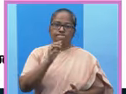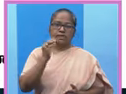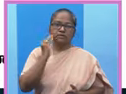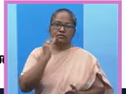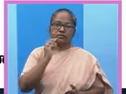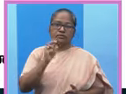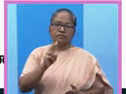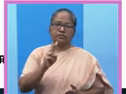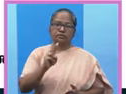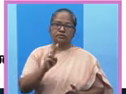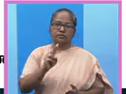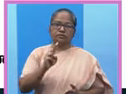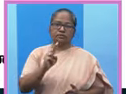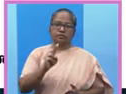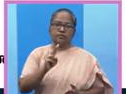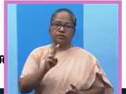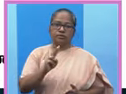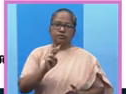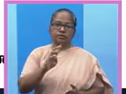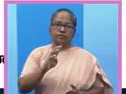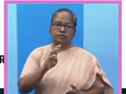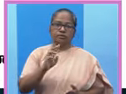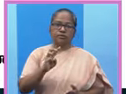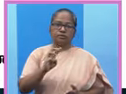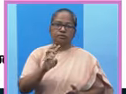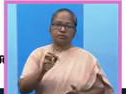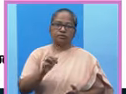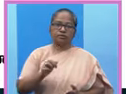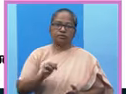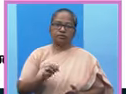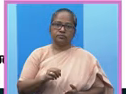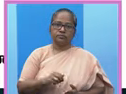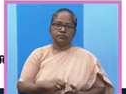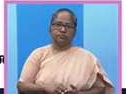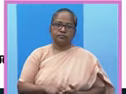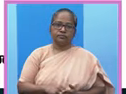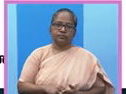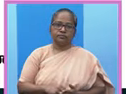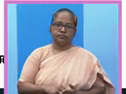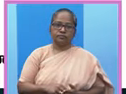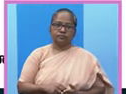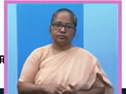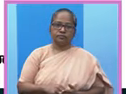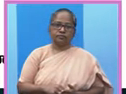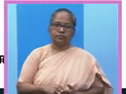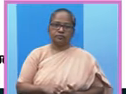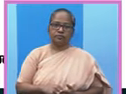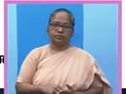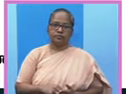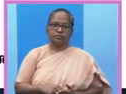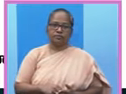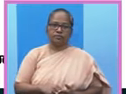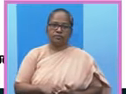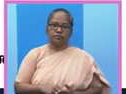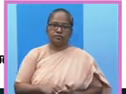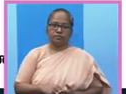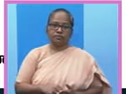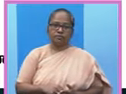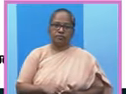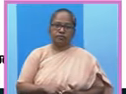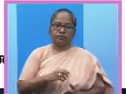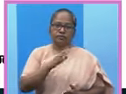ஒரு 120. அதன் பிறகு ஊதா வண்ணம் 240லேருந்து 320. அப்போ படத்தில் இருந்து அந்த 3 பாகமாக பிரித்ததுனால சிவப்பு